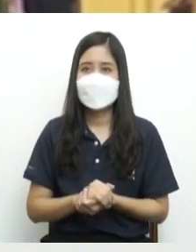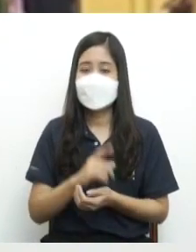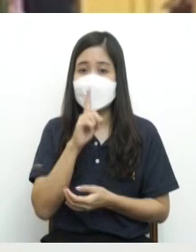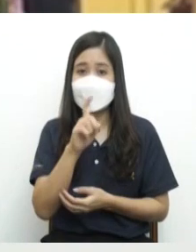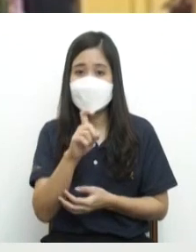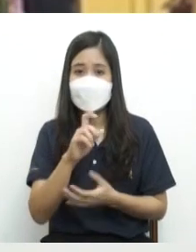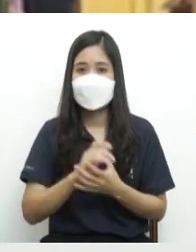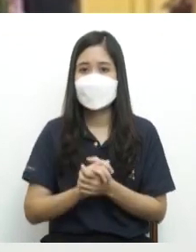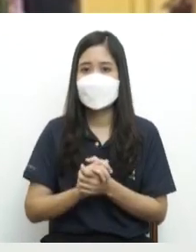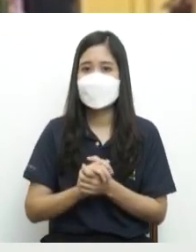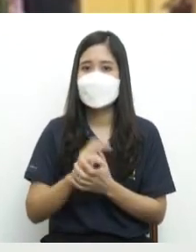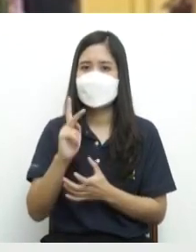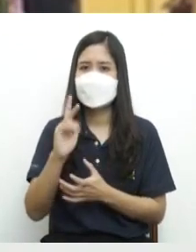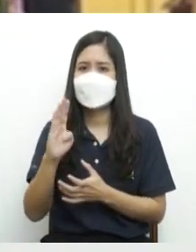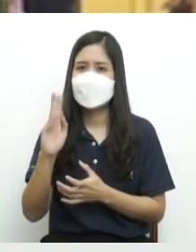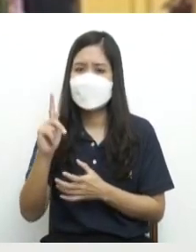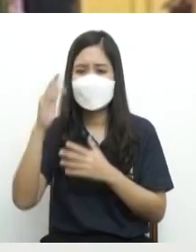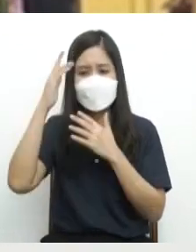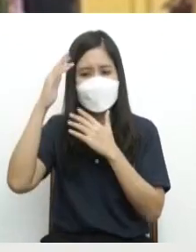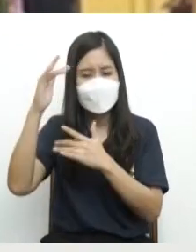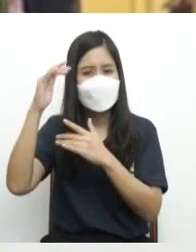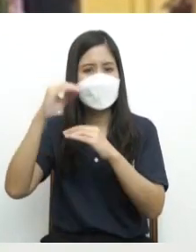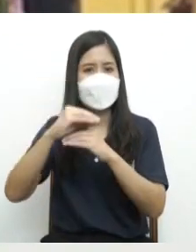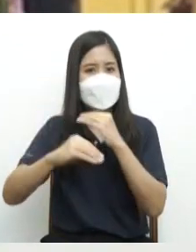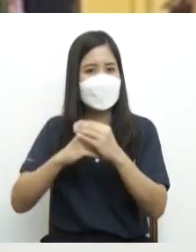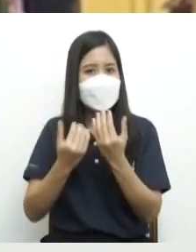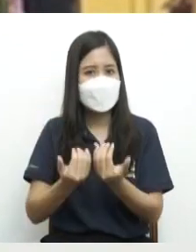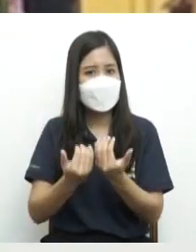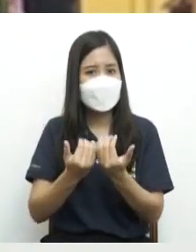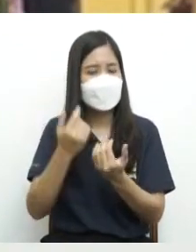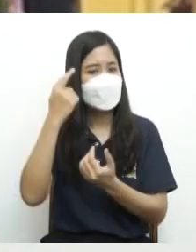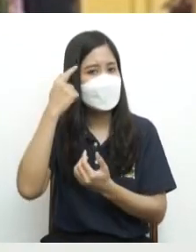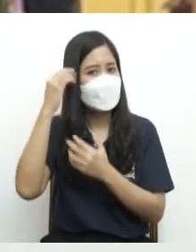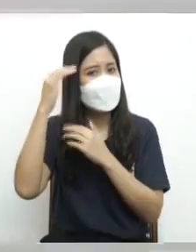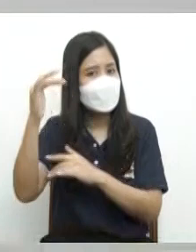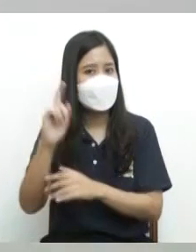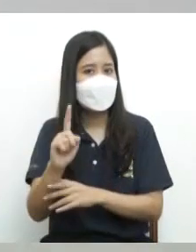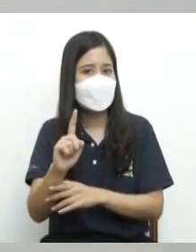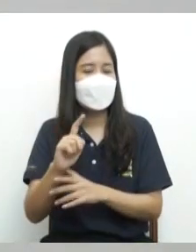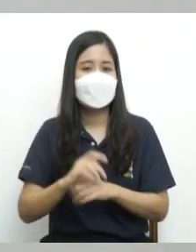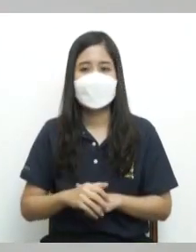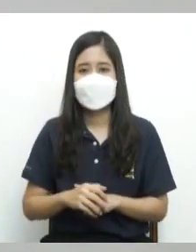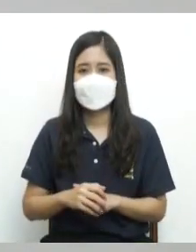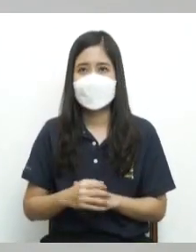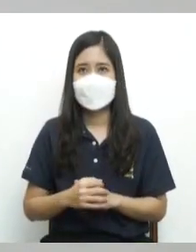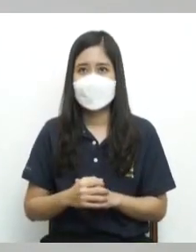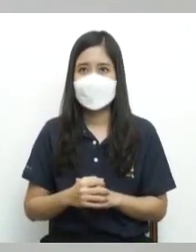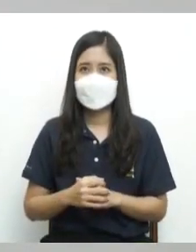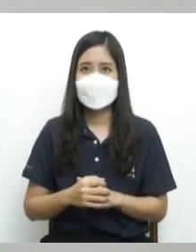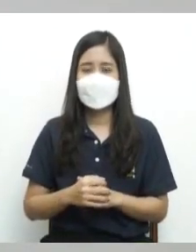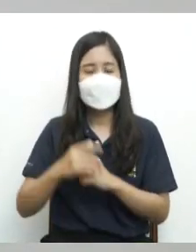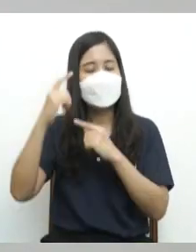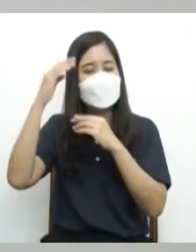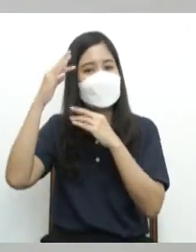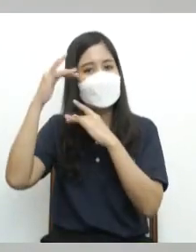ร.ศรีกัญญาค่ะความคาดหวังของโครงการนี้ในส่วนของกบข.ค่ะท่านคาดหวังยังไงบ้างคะ คาดหวังมากๆเลย